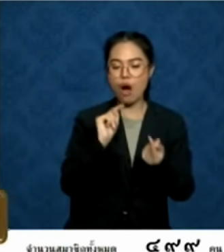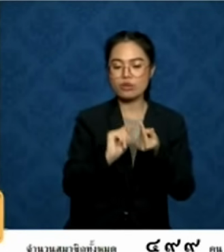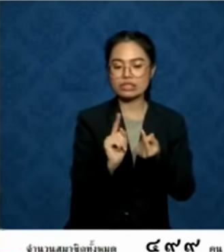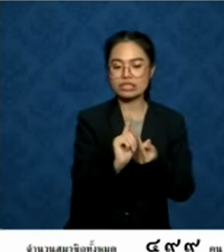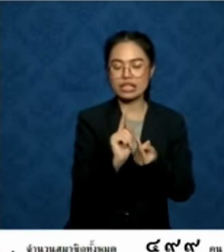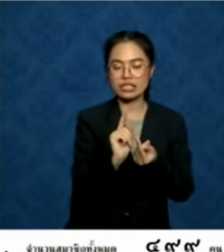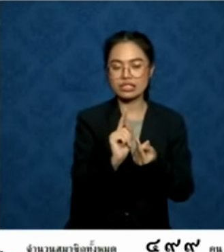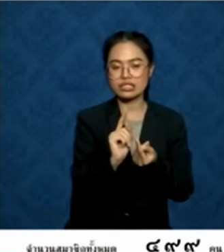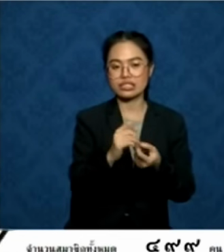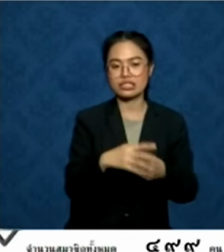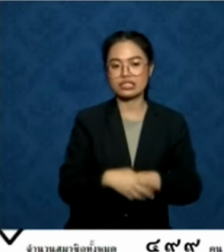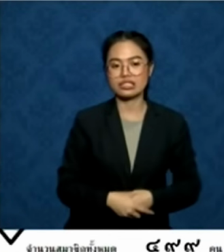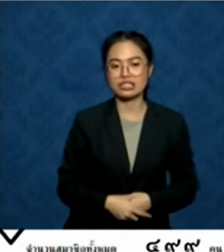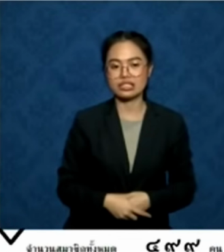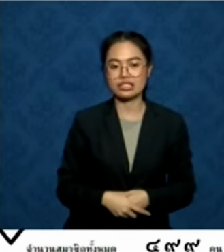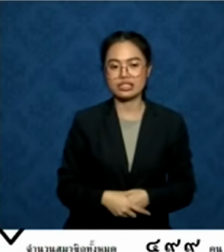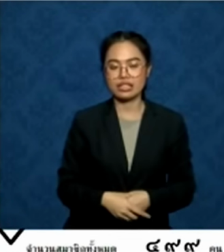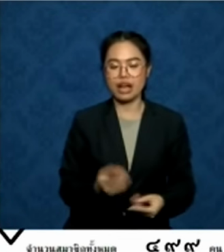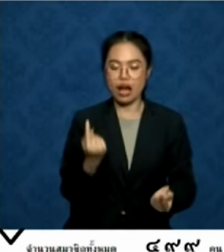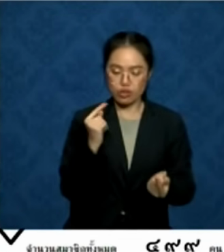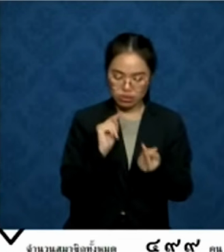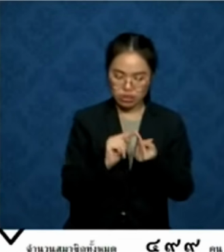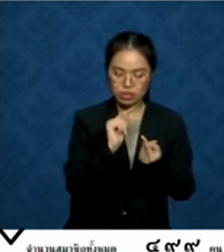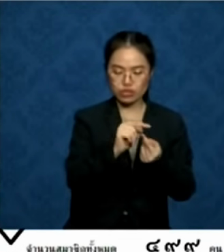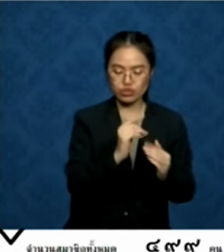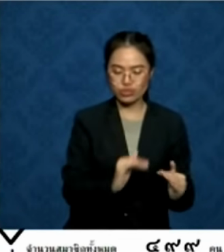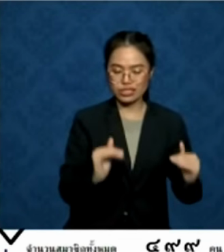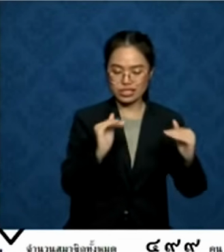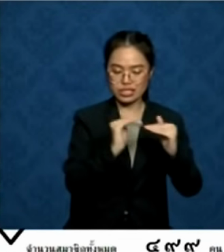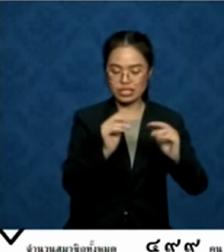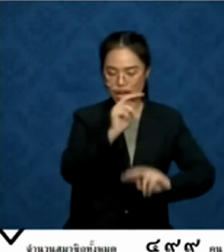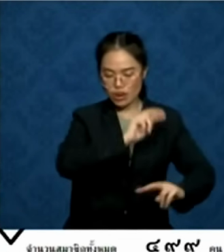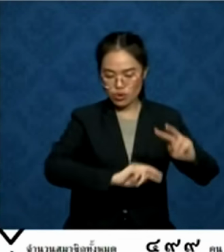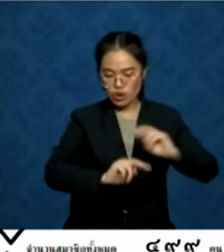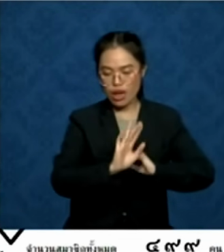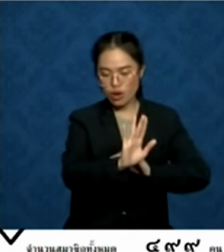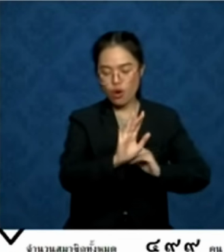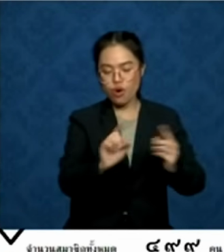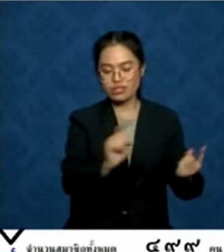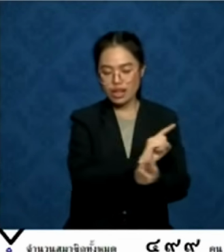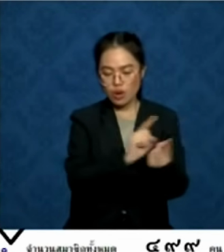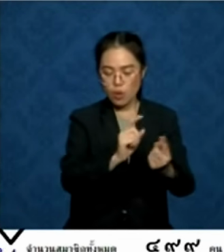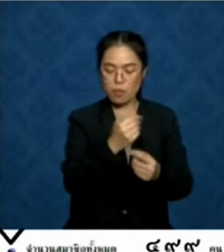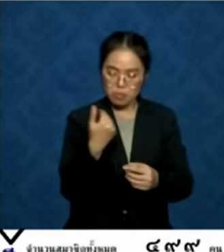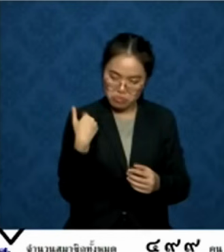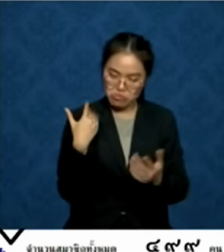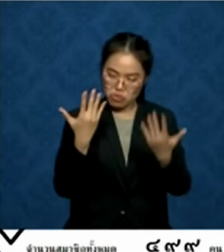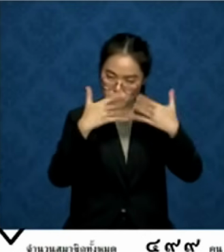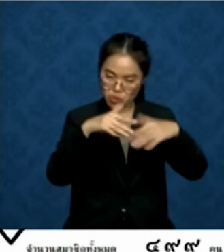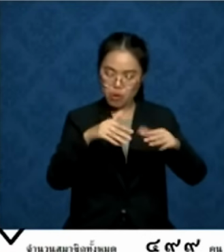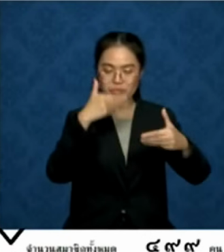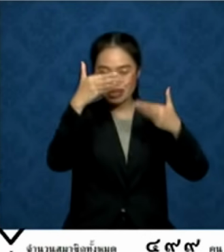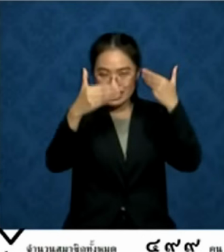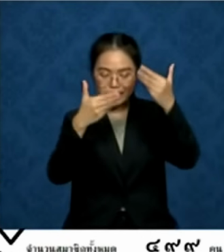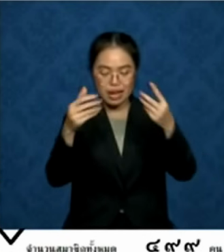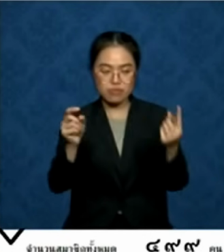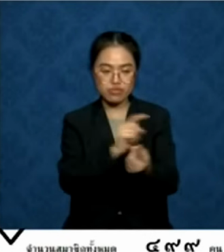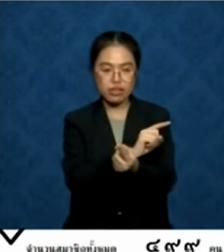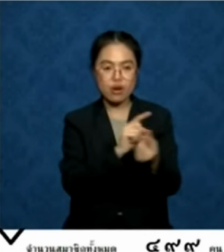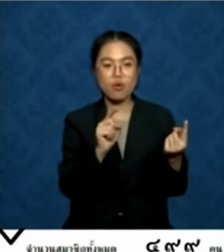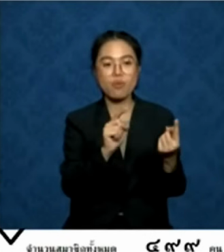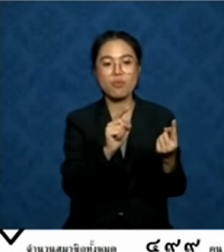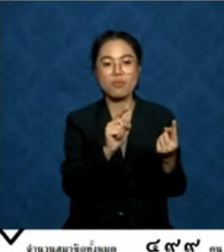สามารถเข้าถึงความคุ้มครองทางสังคมและมีส่วนร่วมทางกิจกรรมทางสังคมไม่น้อยกว่า